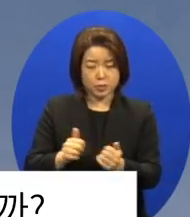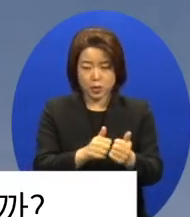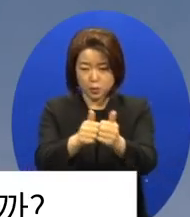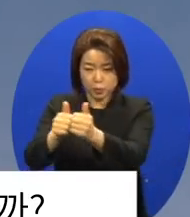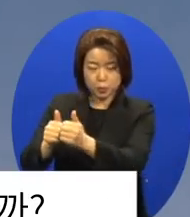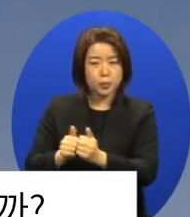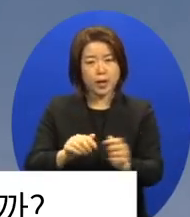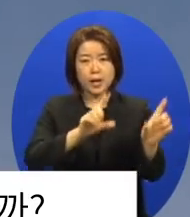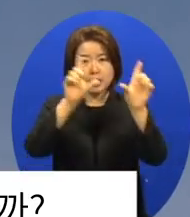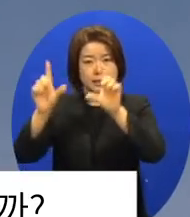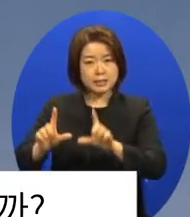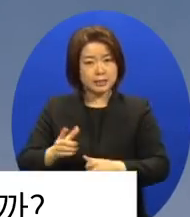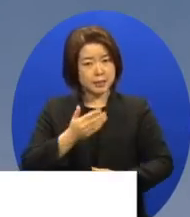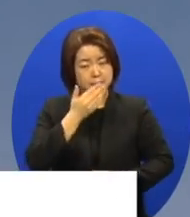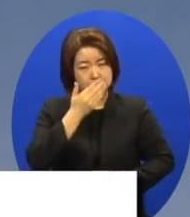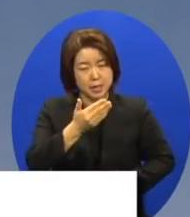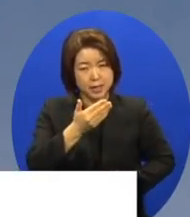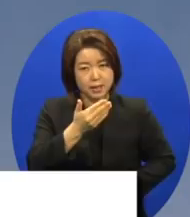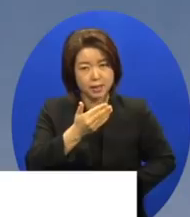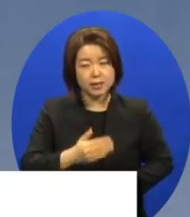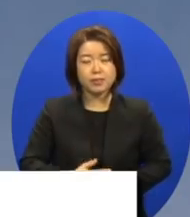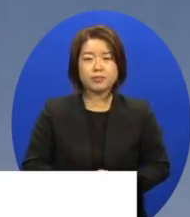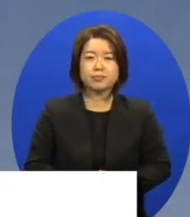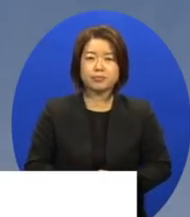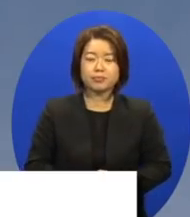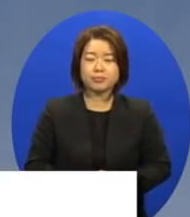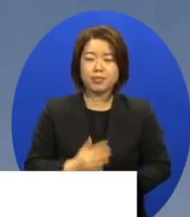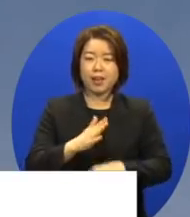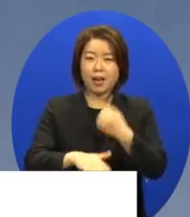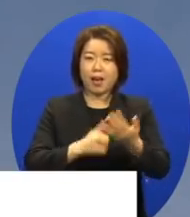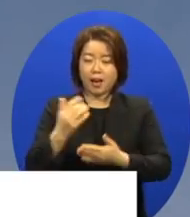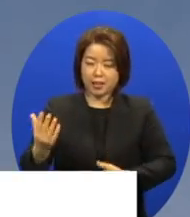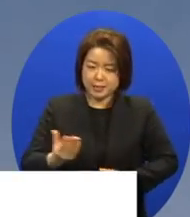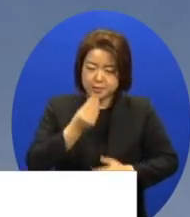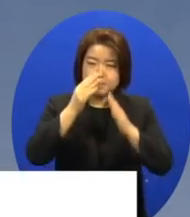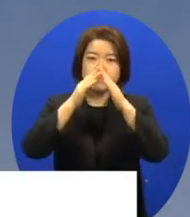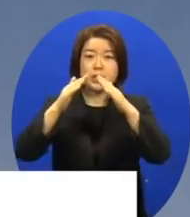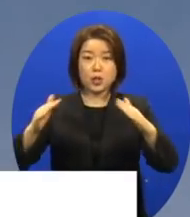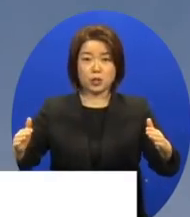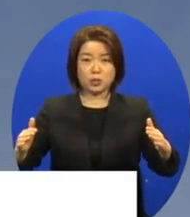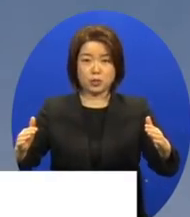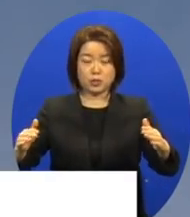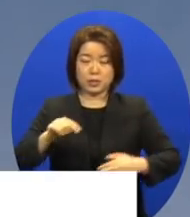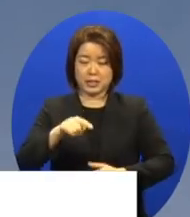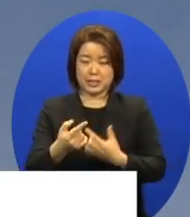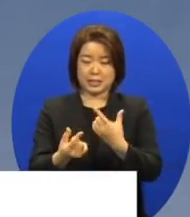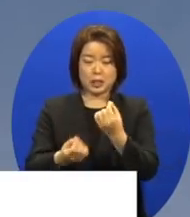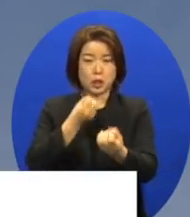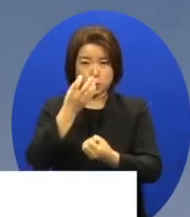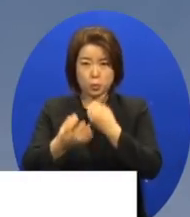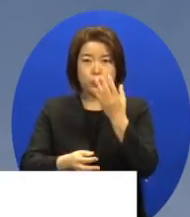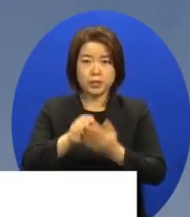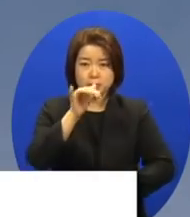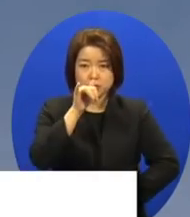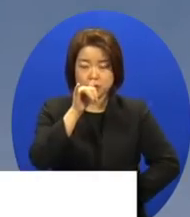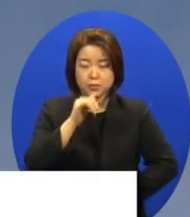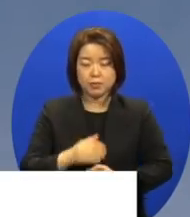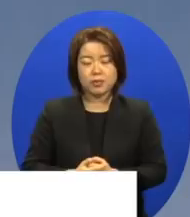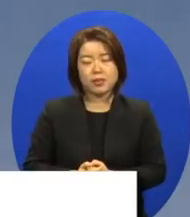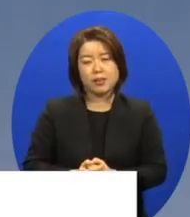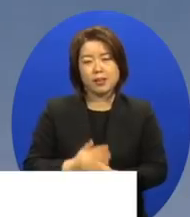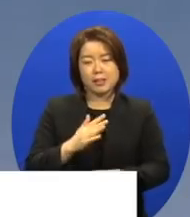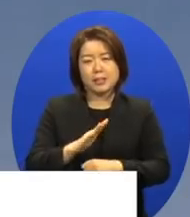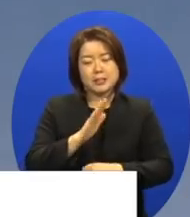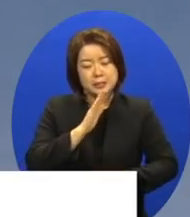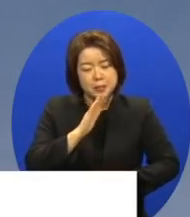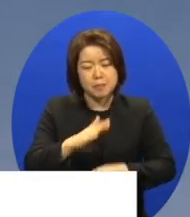살고 있는 겁니까 하나님의 성전이라고 그렇게 고백했는데 정말 하나님의